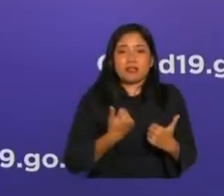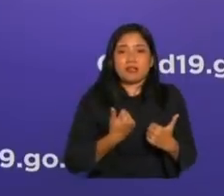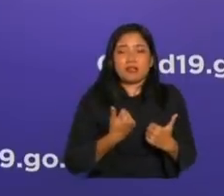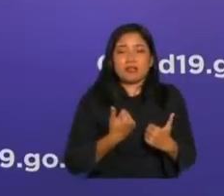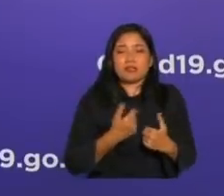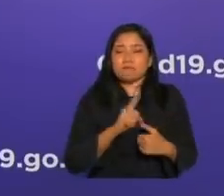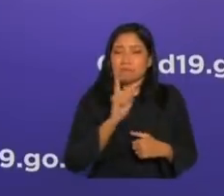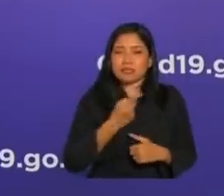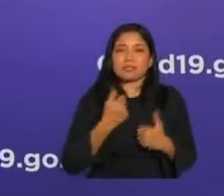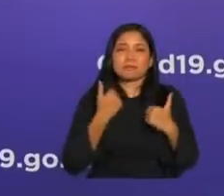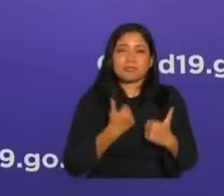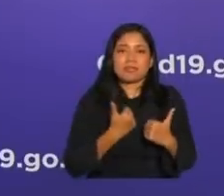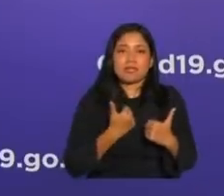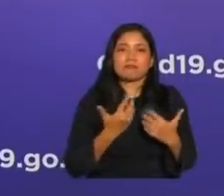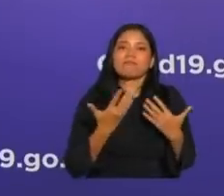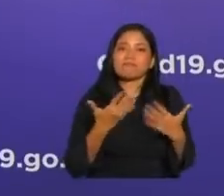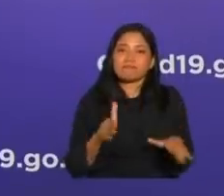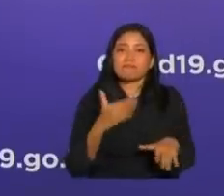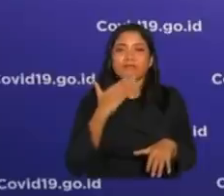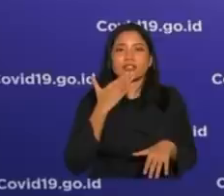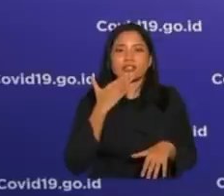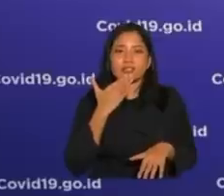Sekian dan terima kasih